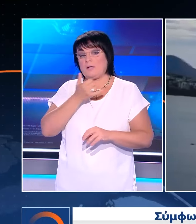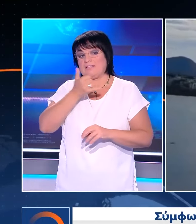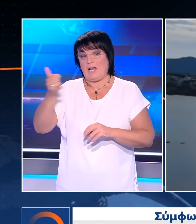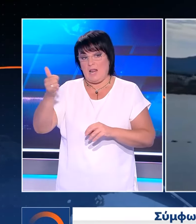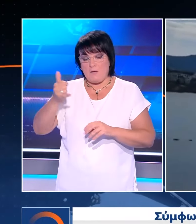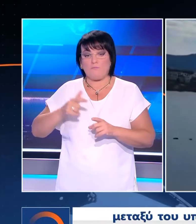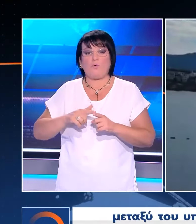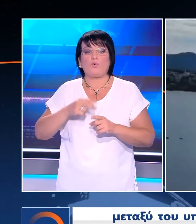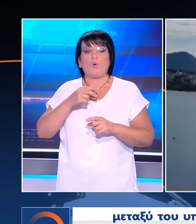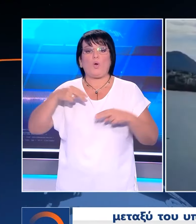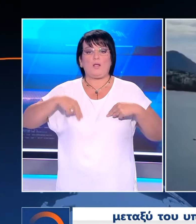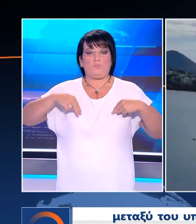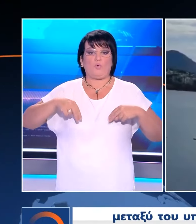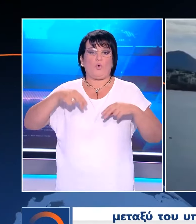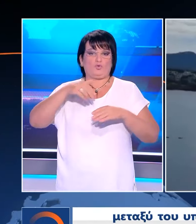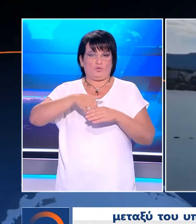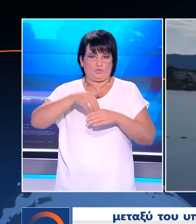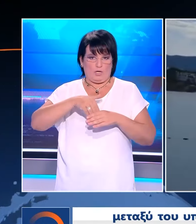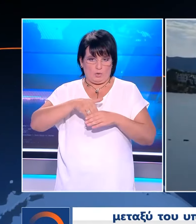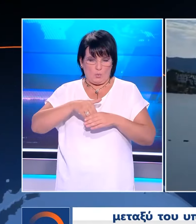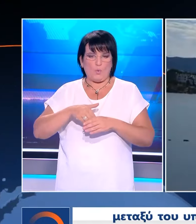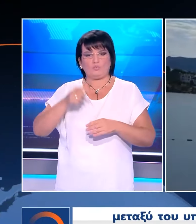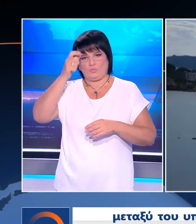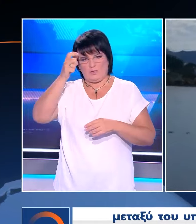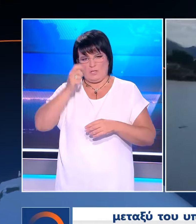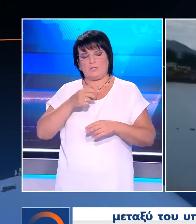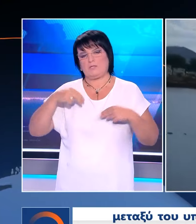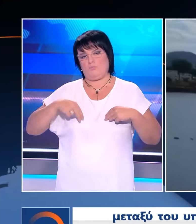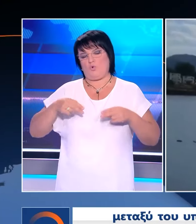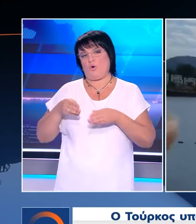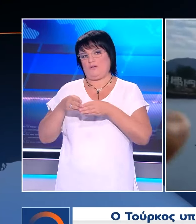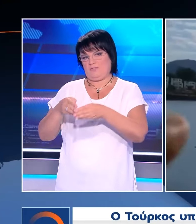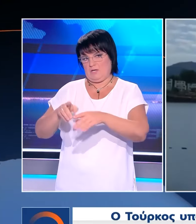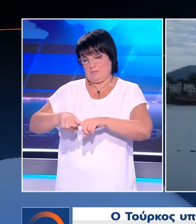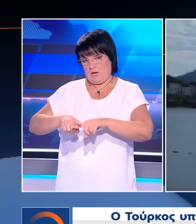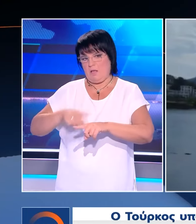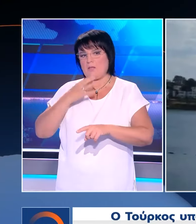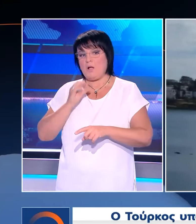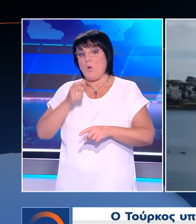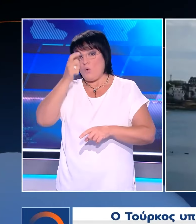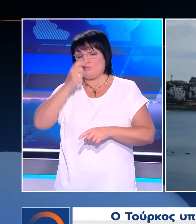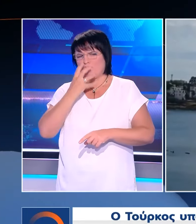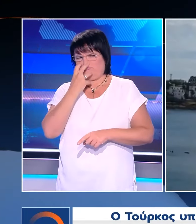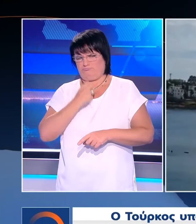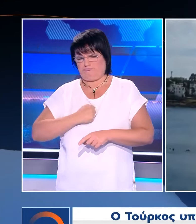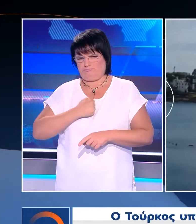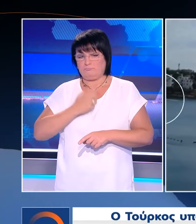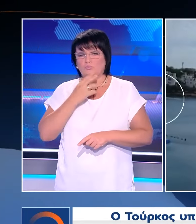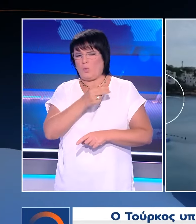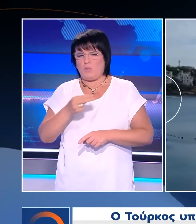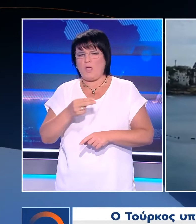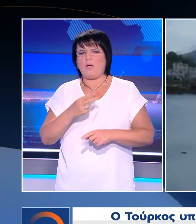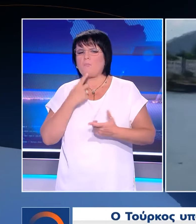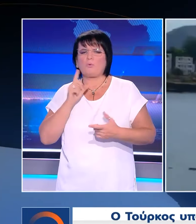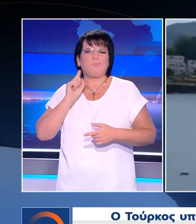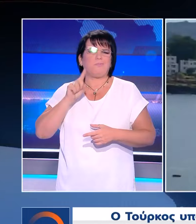επικοινωνία μεταξύ του υπουργού εσωτερικών της τουρκίας με τον υπουργό ναυτιλίας ο τούρκος υπουργός εξέφρασε τη δυσφορία του για το συμβάν κάνοντας